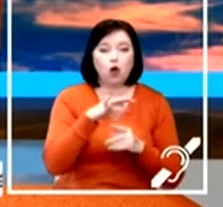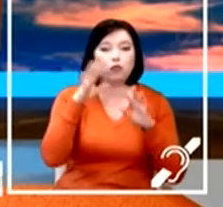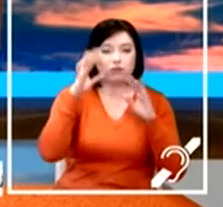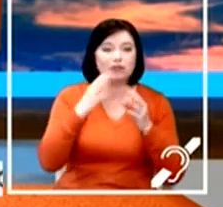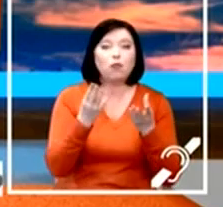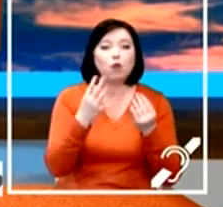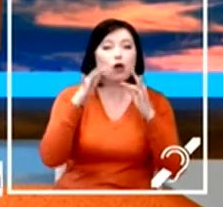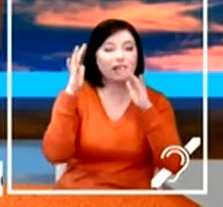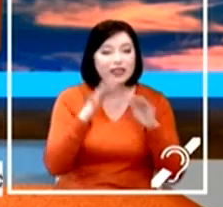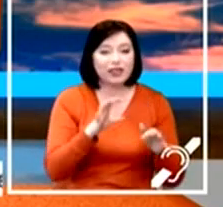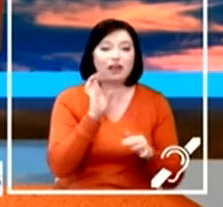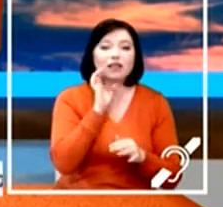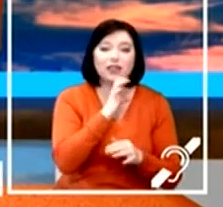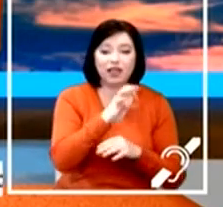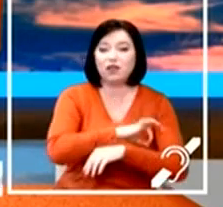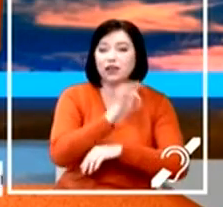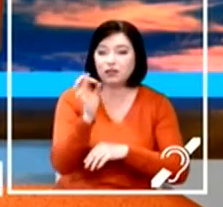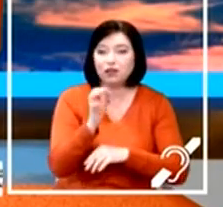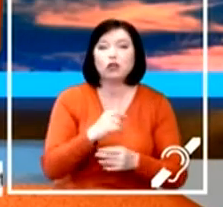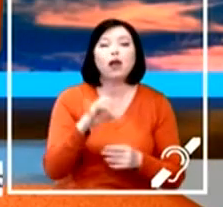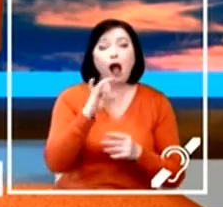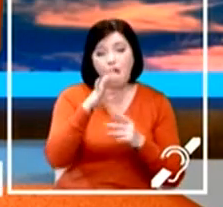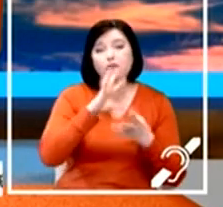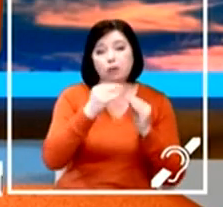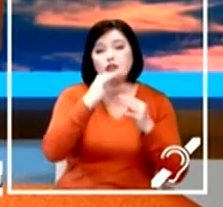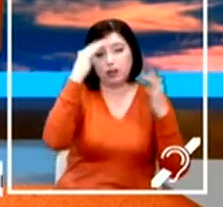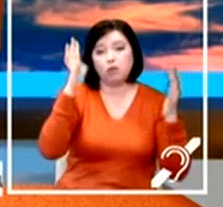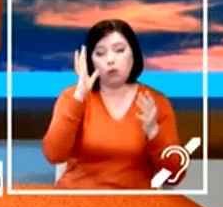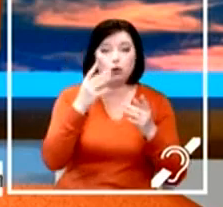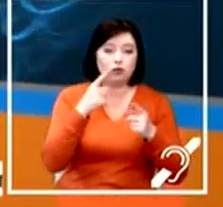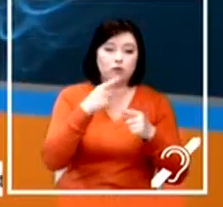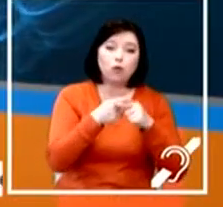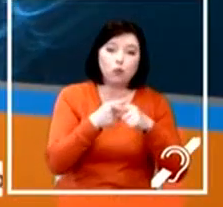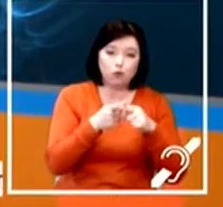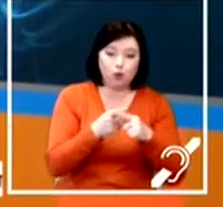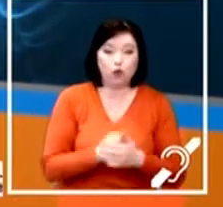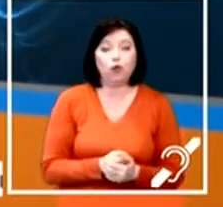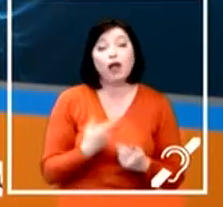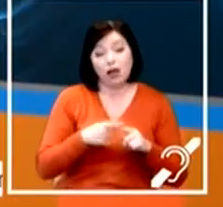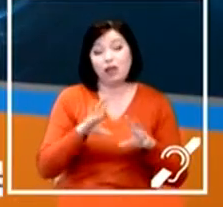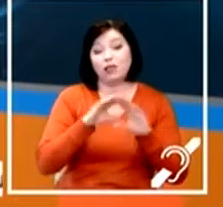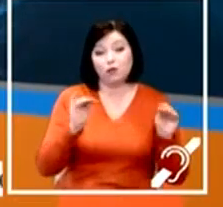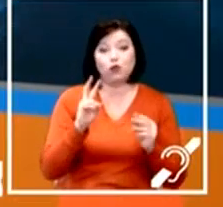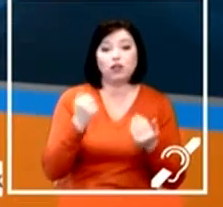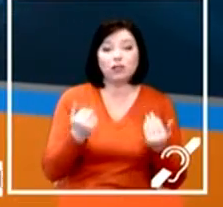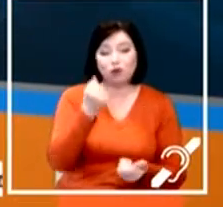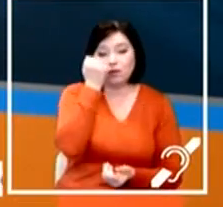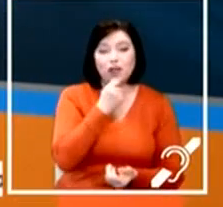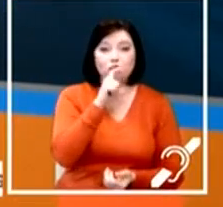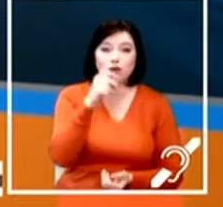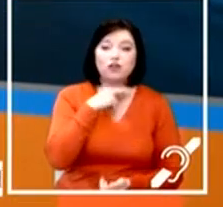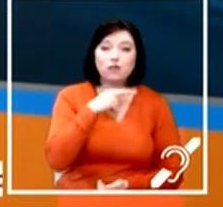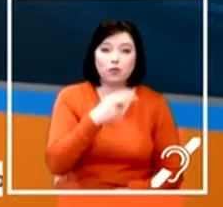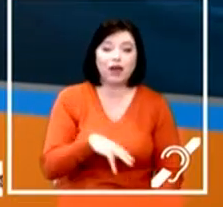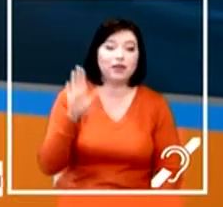în extremitatea de nord-vest, iar în restul teritoriului cerul va fi variabil. Cam atât pentru astăzi, eu sunt Maria Chiriță și vă mulțumesc